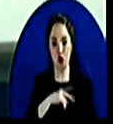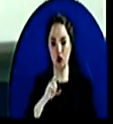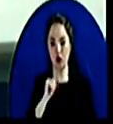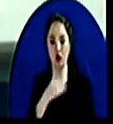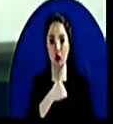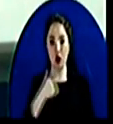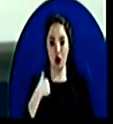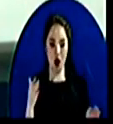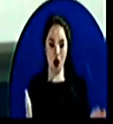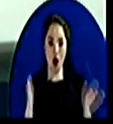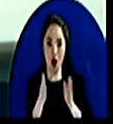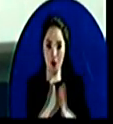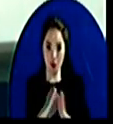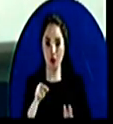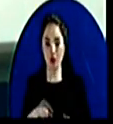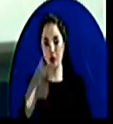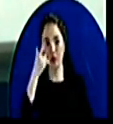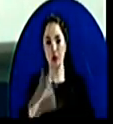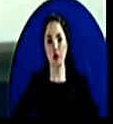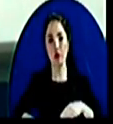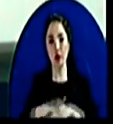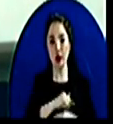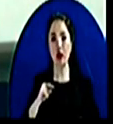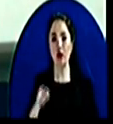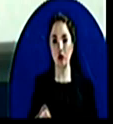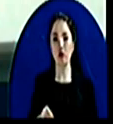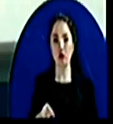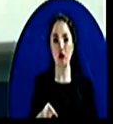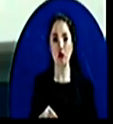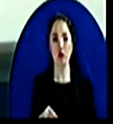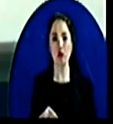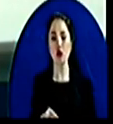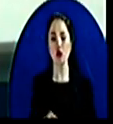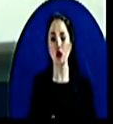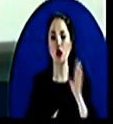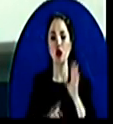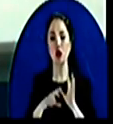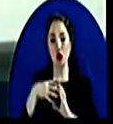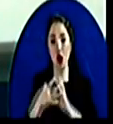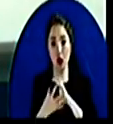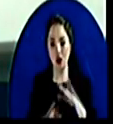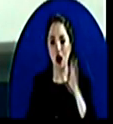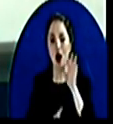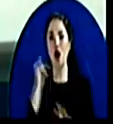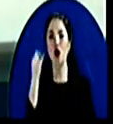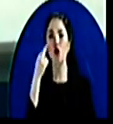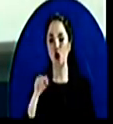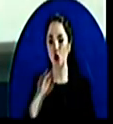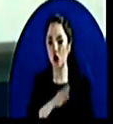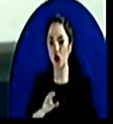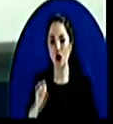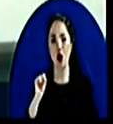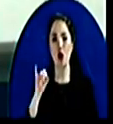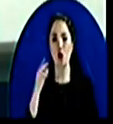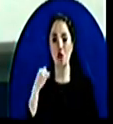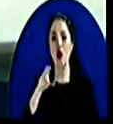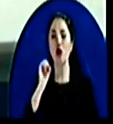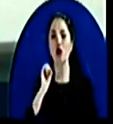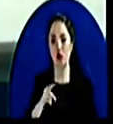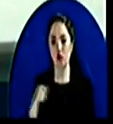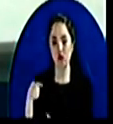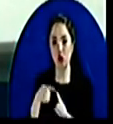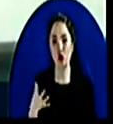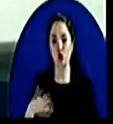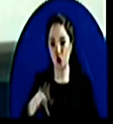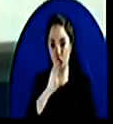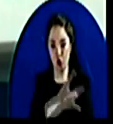хамтарч Монгол улстад төдийгүй ер нь дэлхийд анх удаа хүүхдийн аюулгүй байдлын чиглэлээр хийсэн school